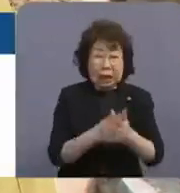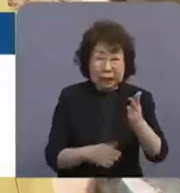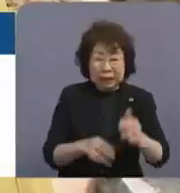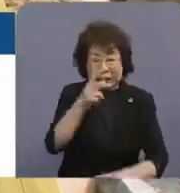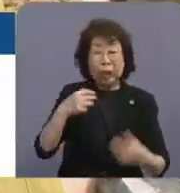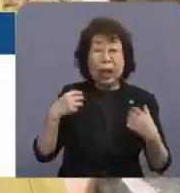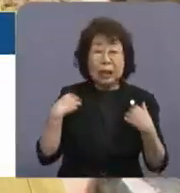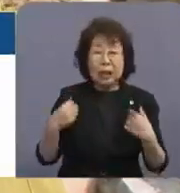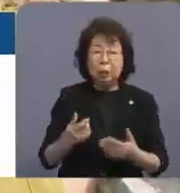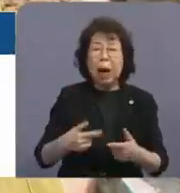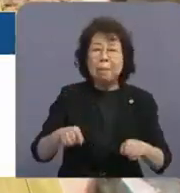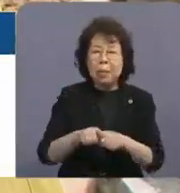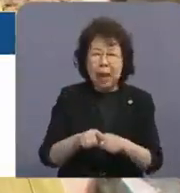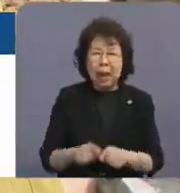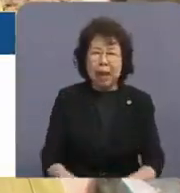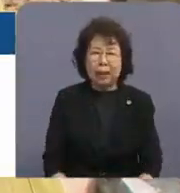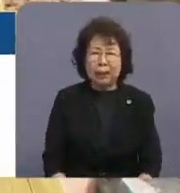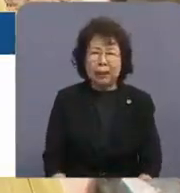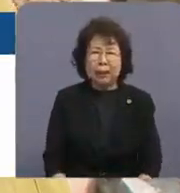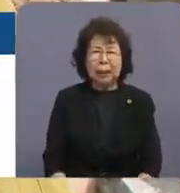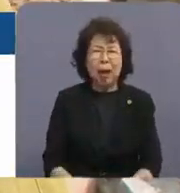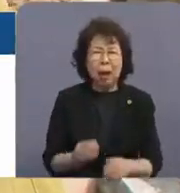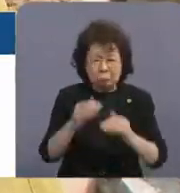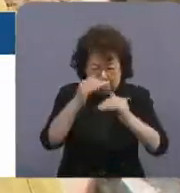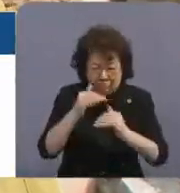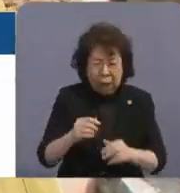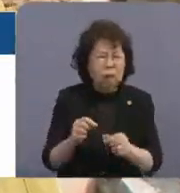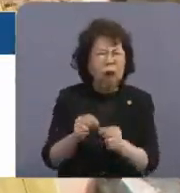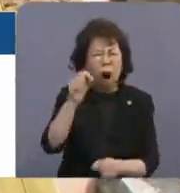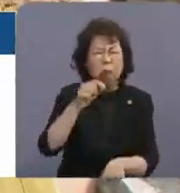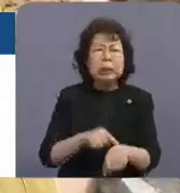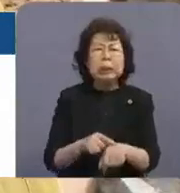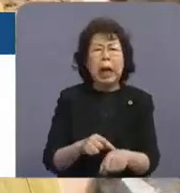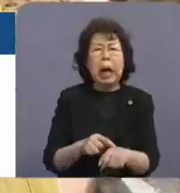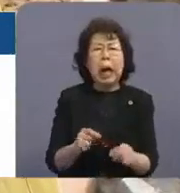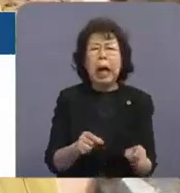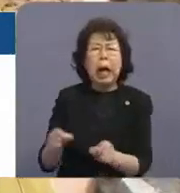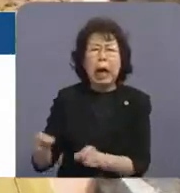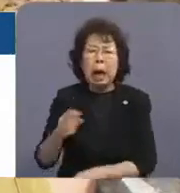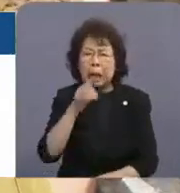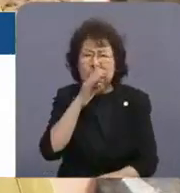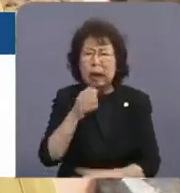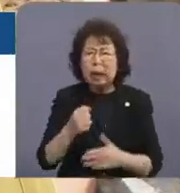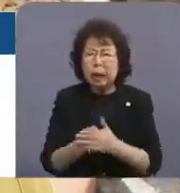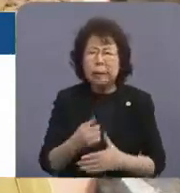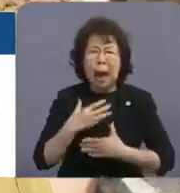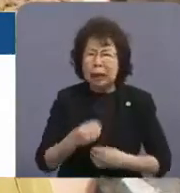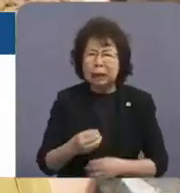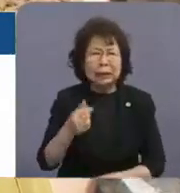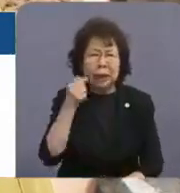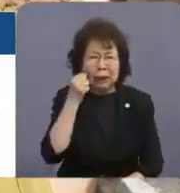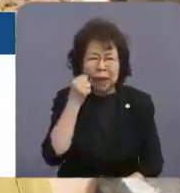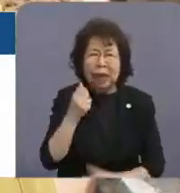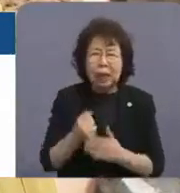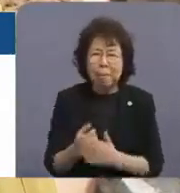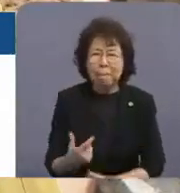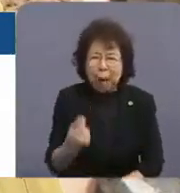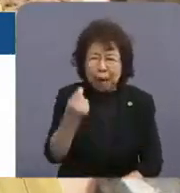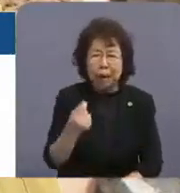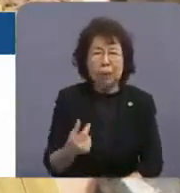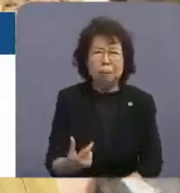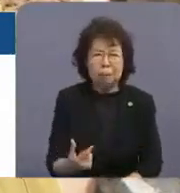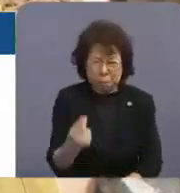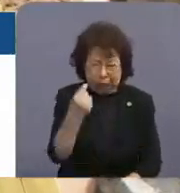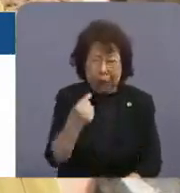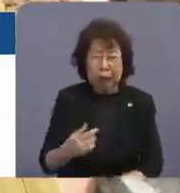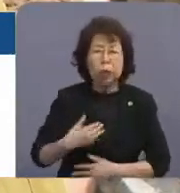경찰청과 이렇게 해서 이 절차적으로 가게 되면 너무 시간이 많이 걸리고 이 안전을 위해서는 또 이렇게 담보할 수가